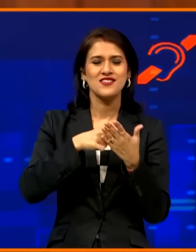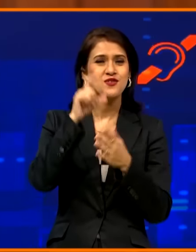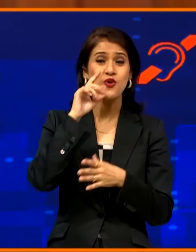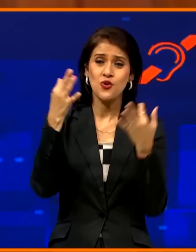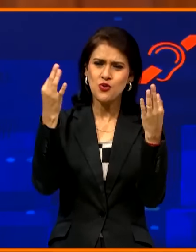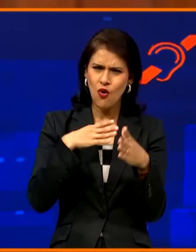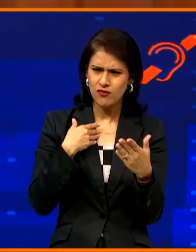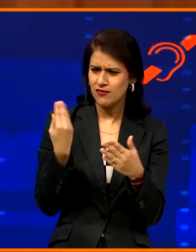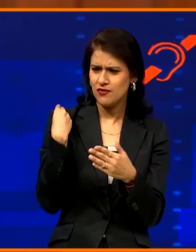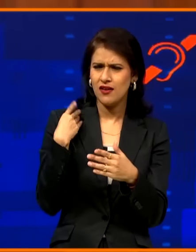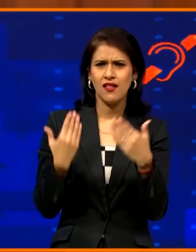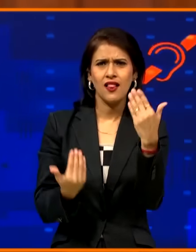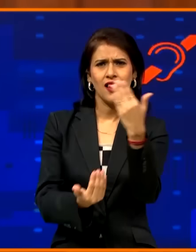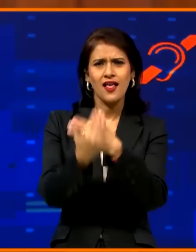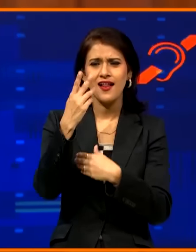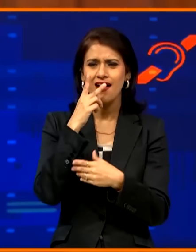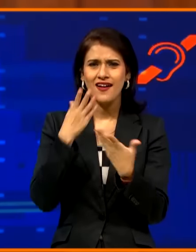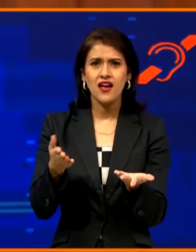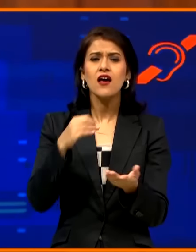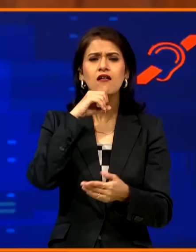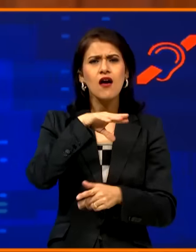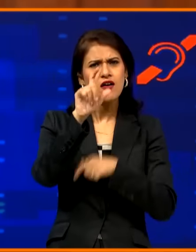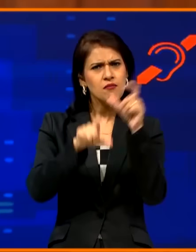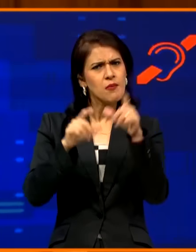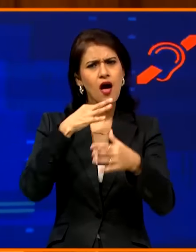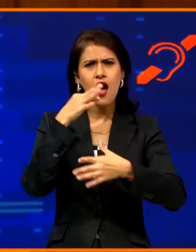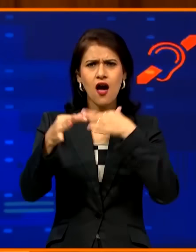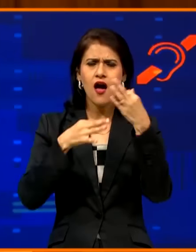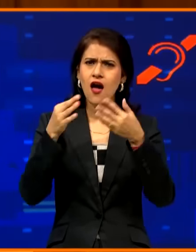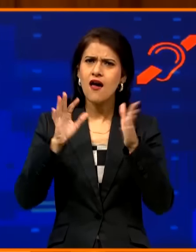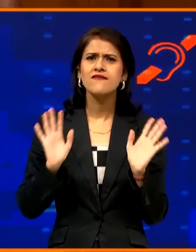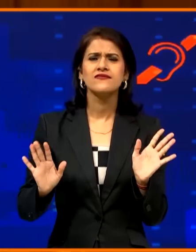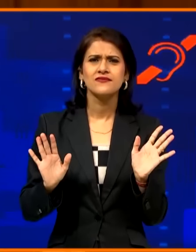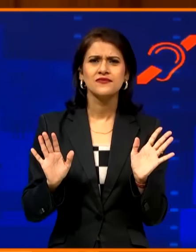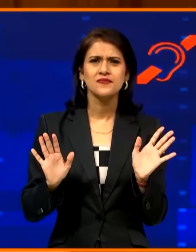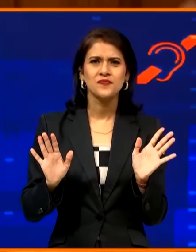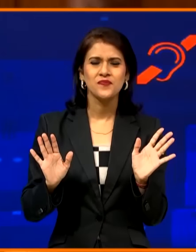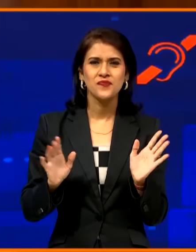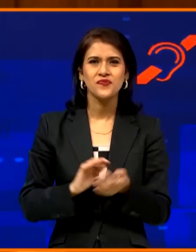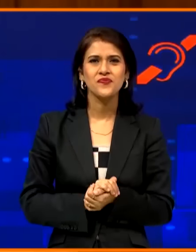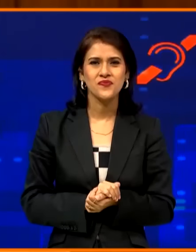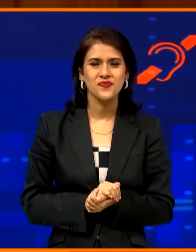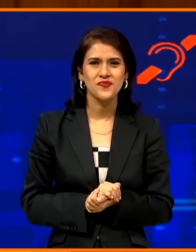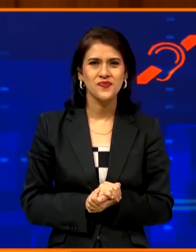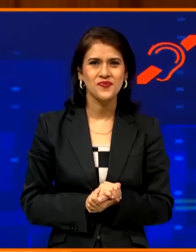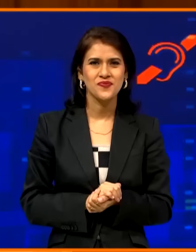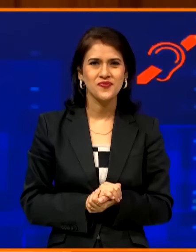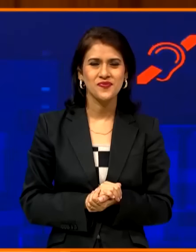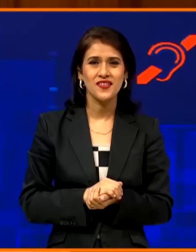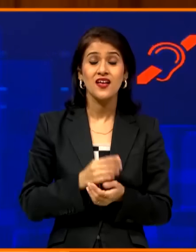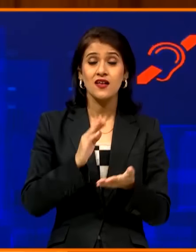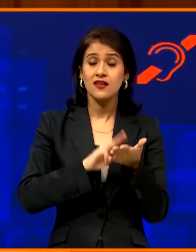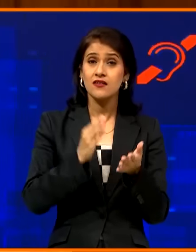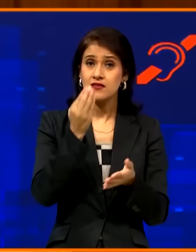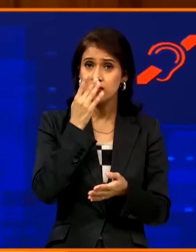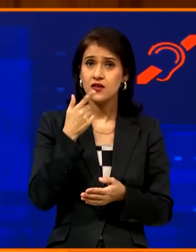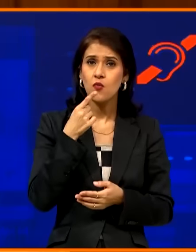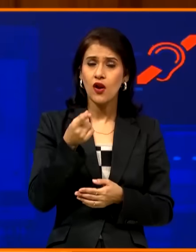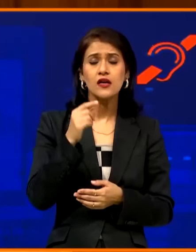हमारे यंग लड़के लड़कियां है वो ये सब सवाल पूछते हैं हा पूछना भी चाहिए जो नए नए इश्यूज खड़े हो रहे हैं लोगों